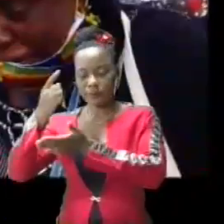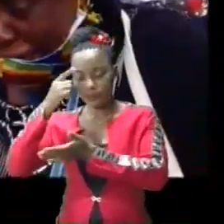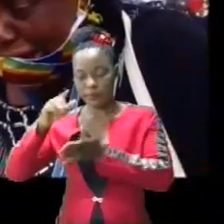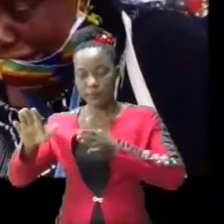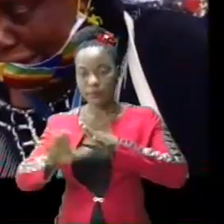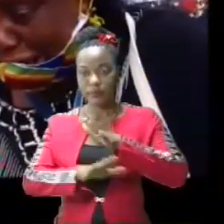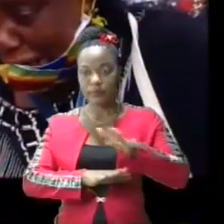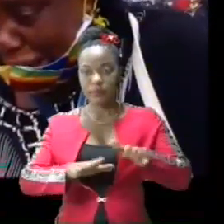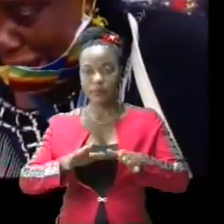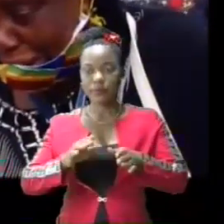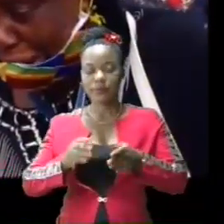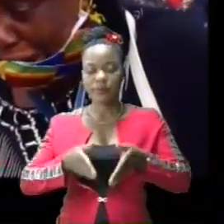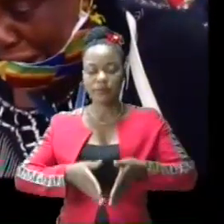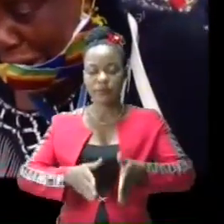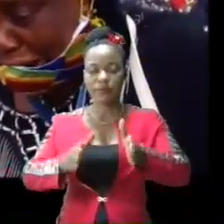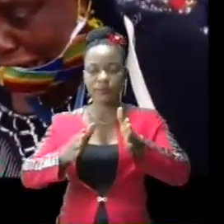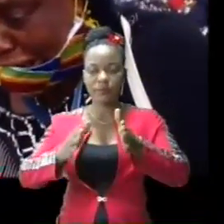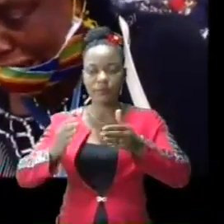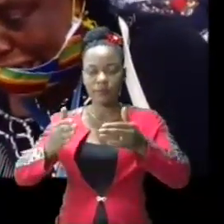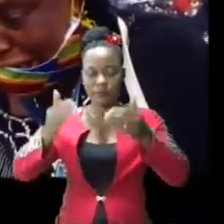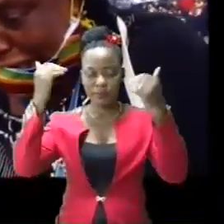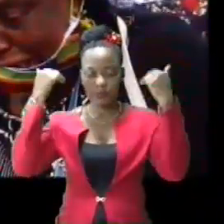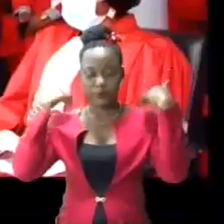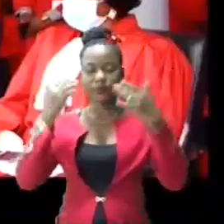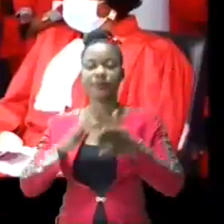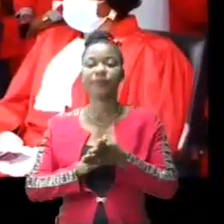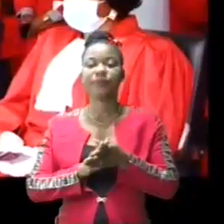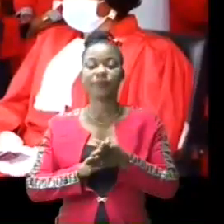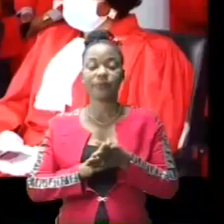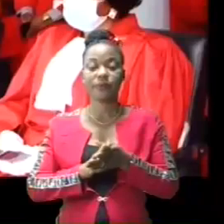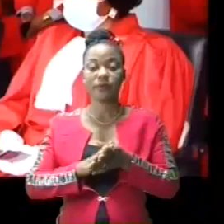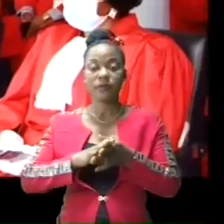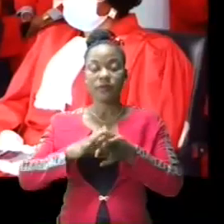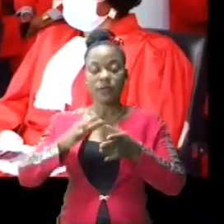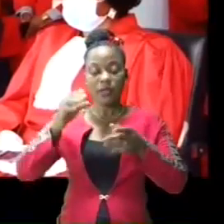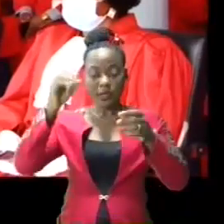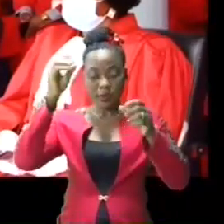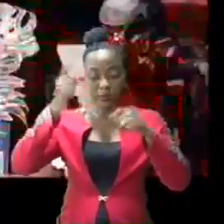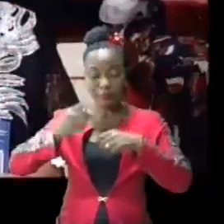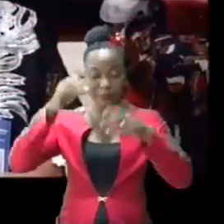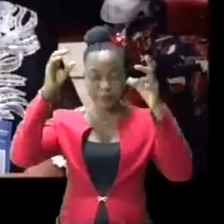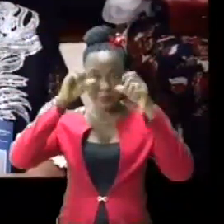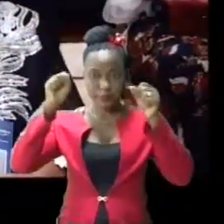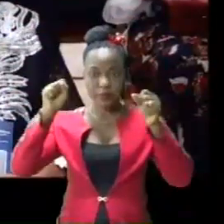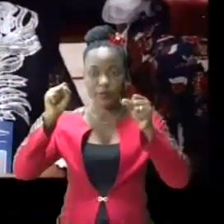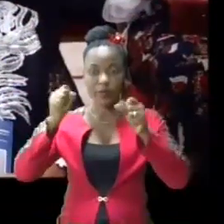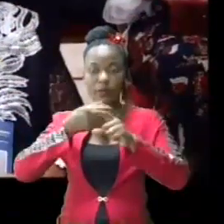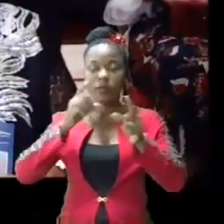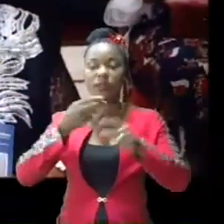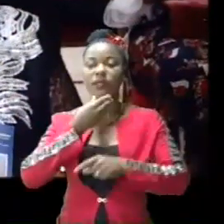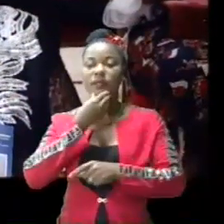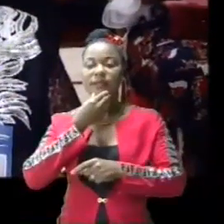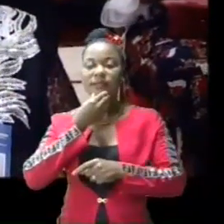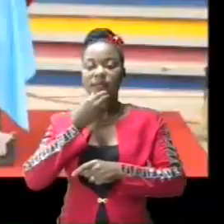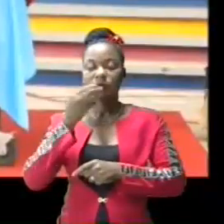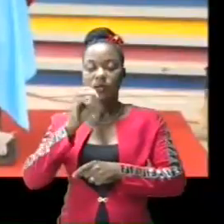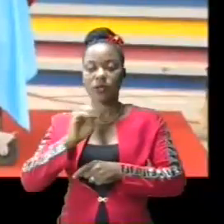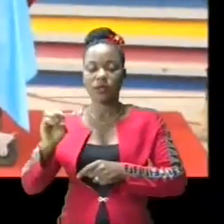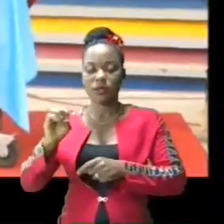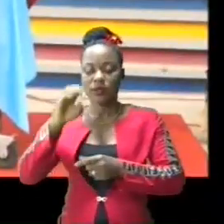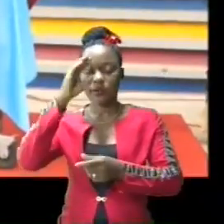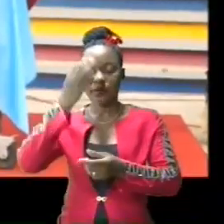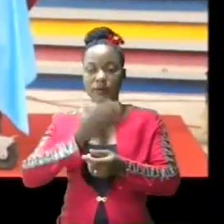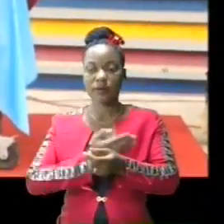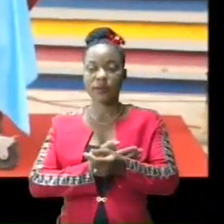au cimetière Chemin du Paradis. Ntambwe Wakaniki Biselela est originaire du Kasaï oriental, fils